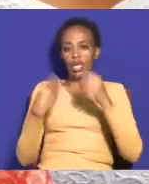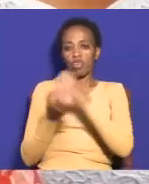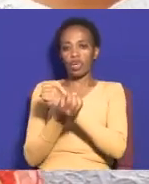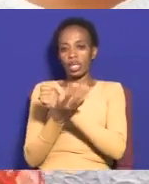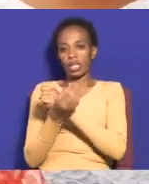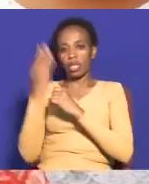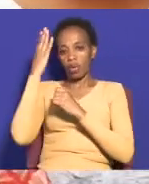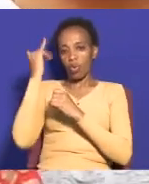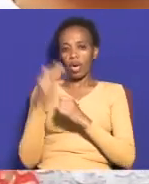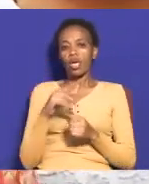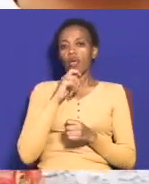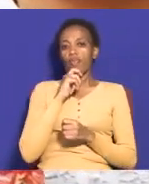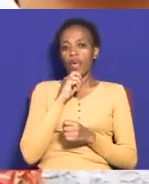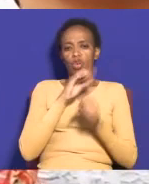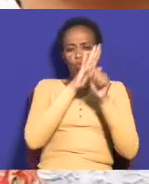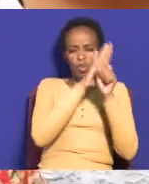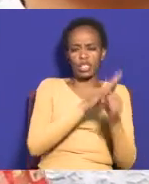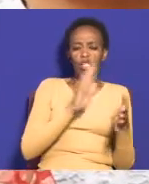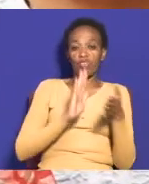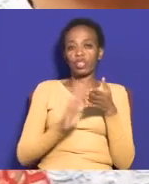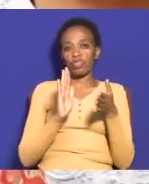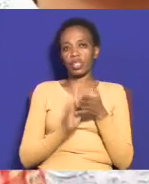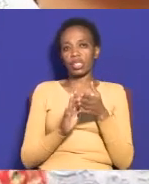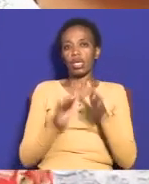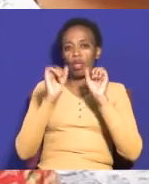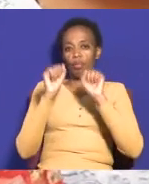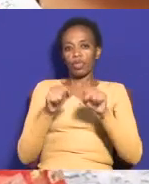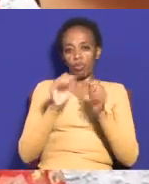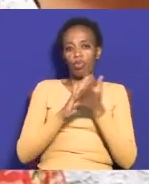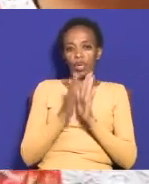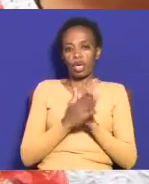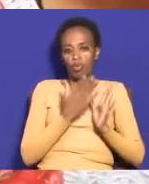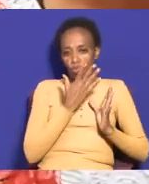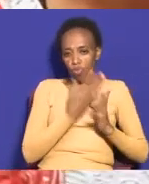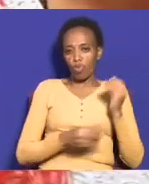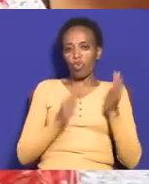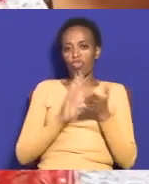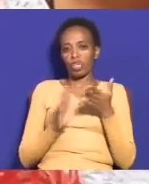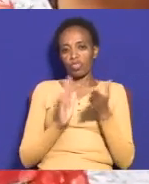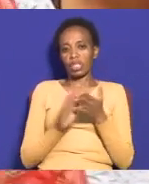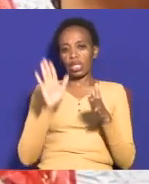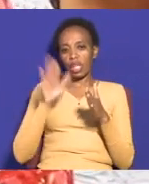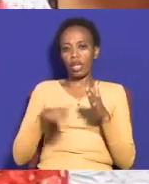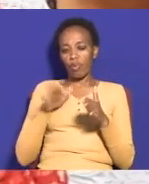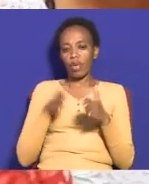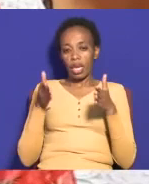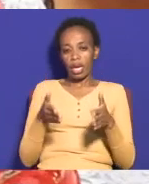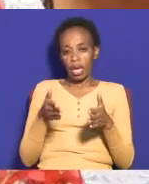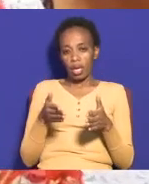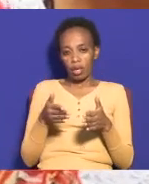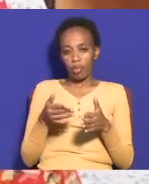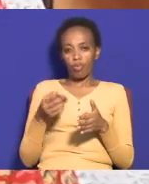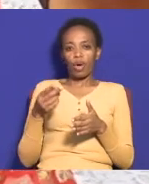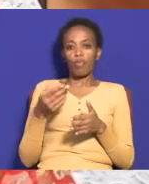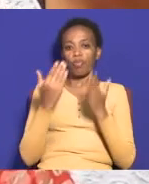kwa sababu wazee hufinyika haraka sana, wanaenda down haraka sana kuliko wamama. Kwa hivyo hao wazee